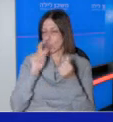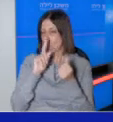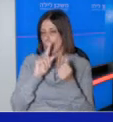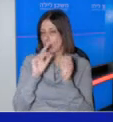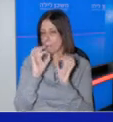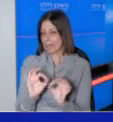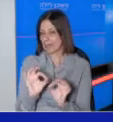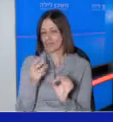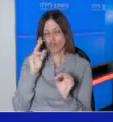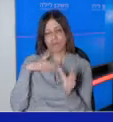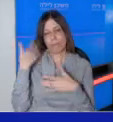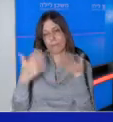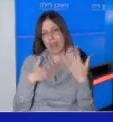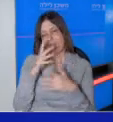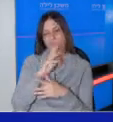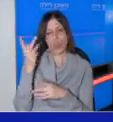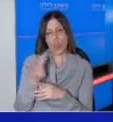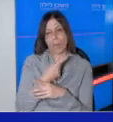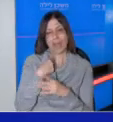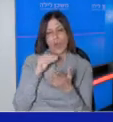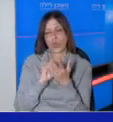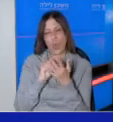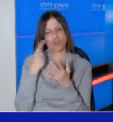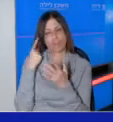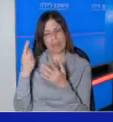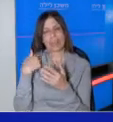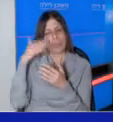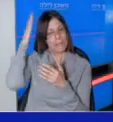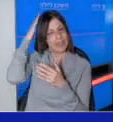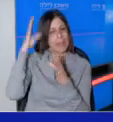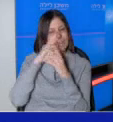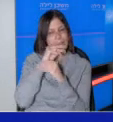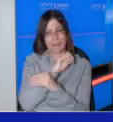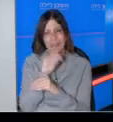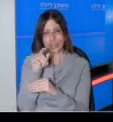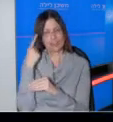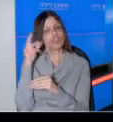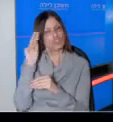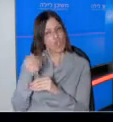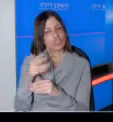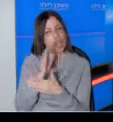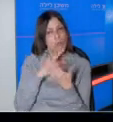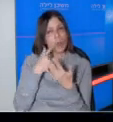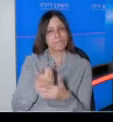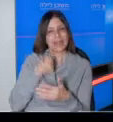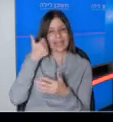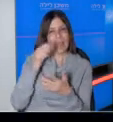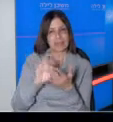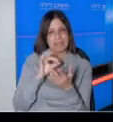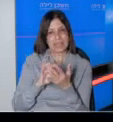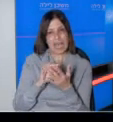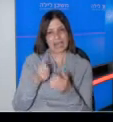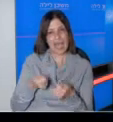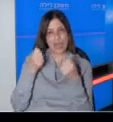לא נורמלי, ואני עוד לא שמעתי אותו מדבר בעניין את נפתלי בנט, אבל אני יודע שיש כאלה שאמרו שהמנכ״ל של המשרד היה איש